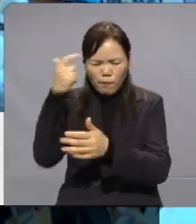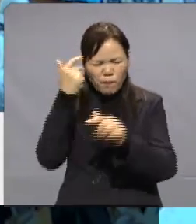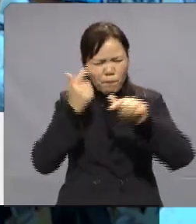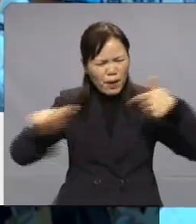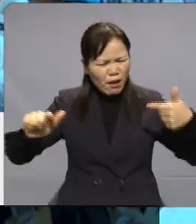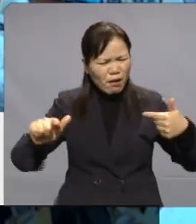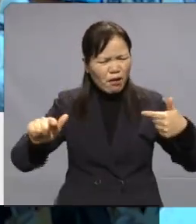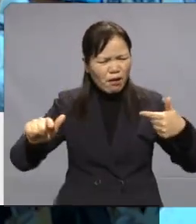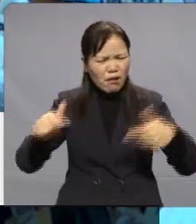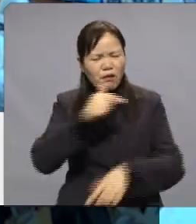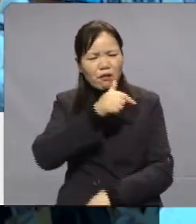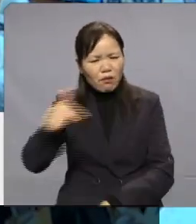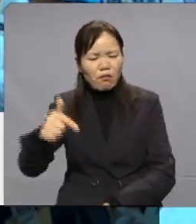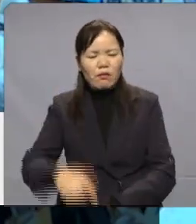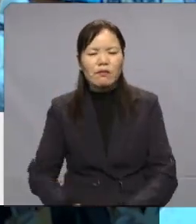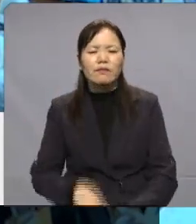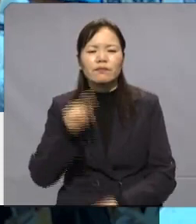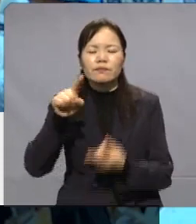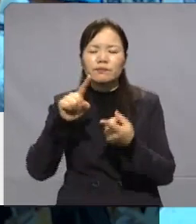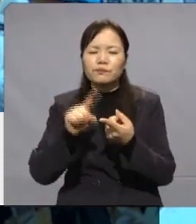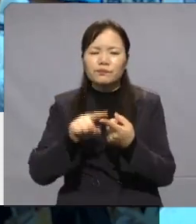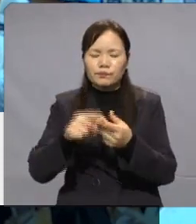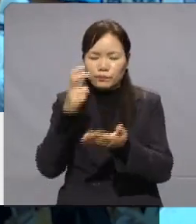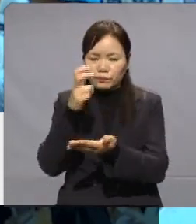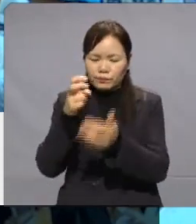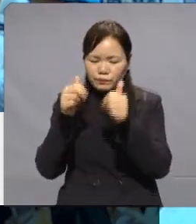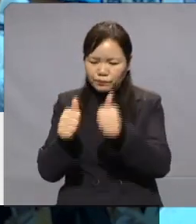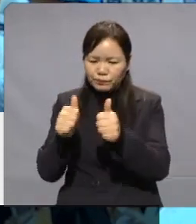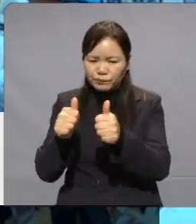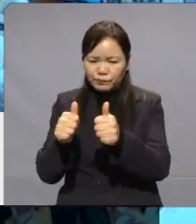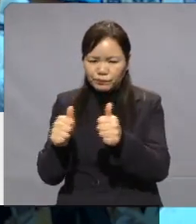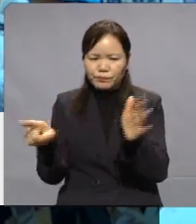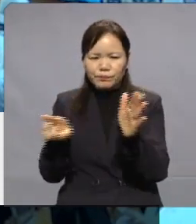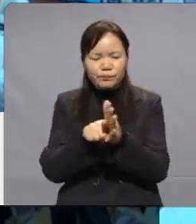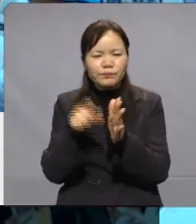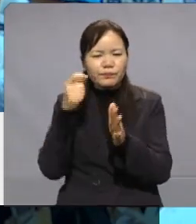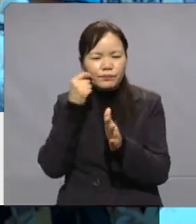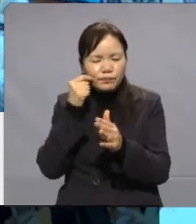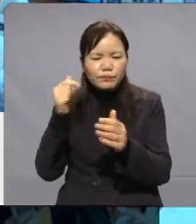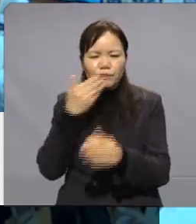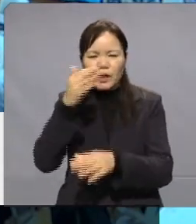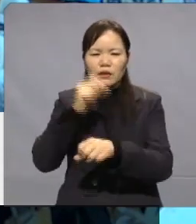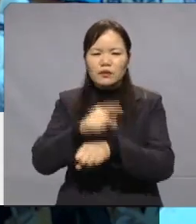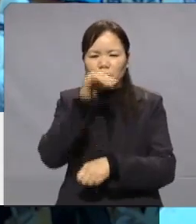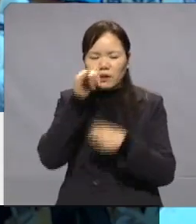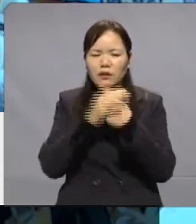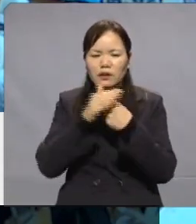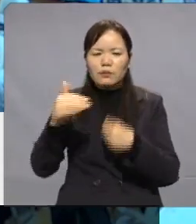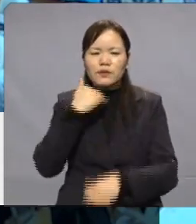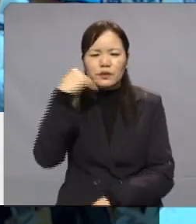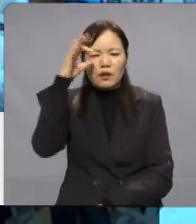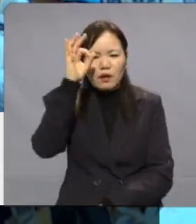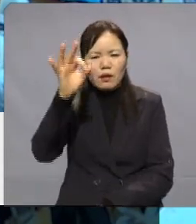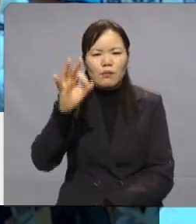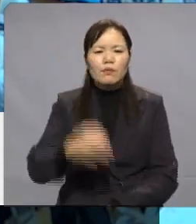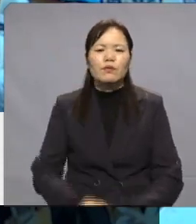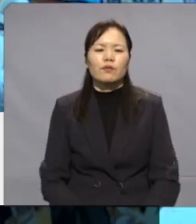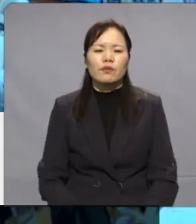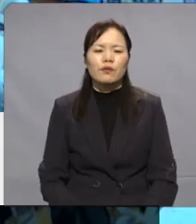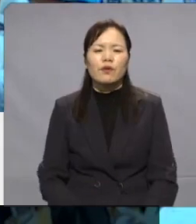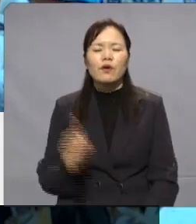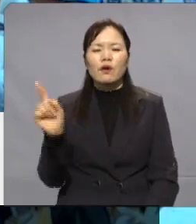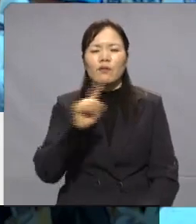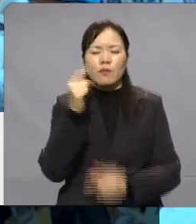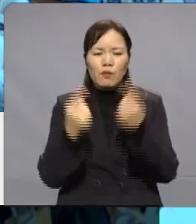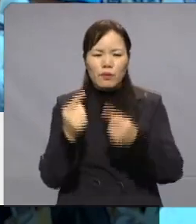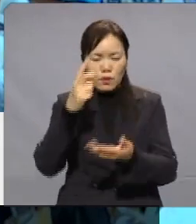느껴졌거든요. 이런 부분들이 사법부 불신으로 이어질 가능성도 있기 때문에 이런 부분들은 좀 지켜볼 측면이 있는 거고요.